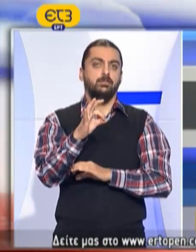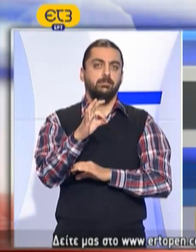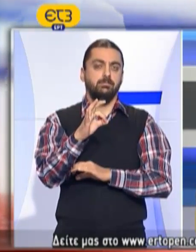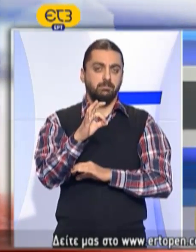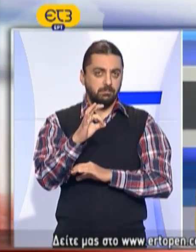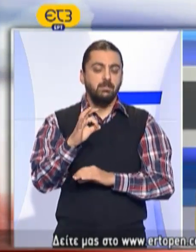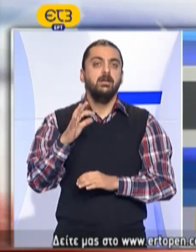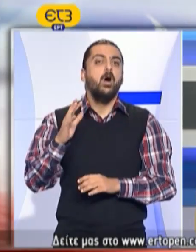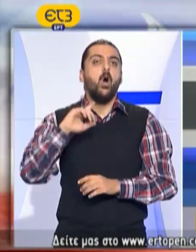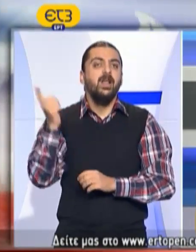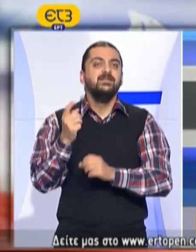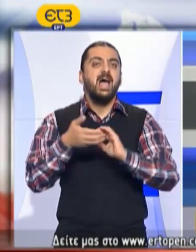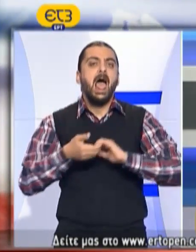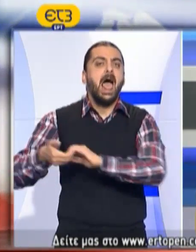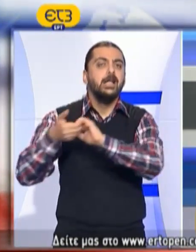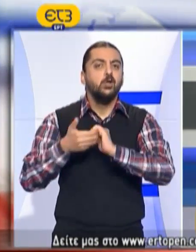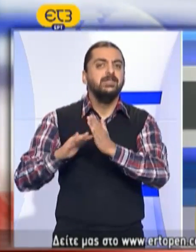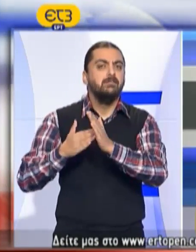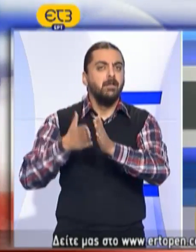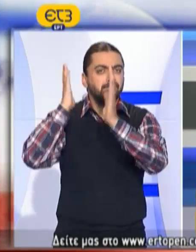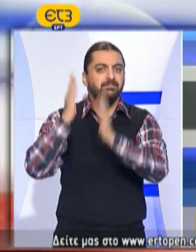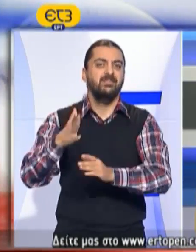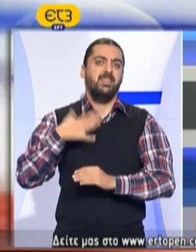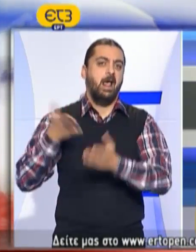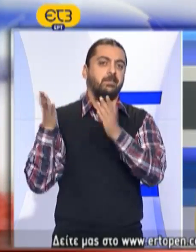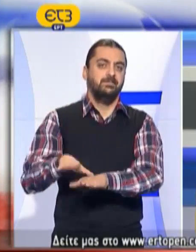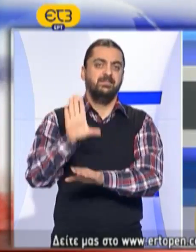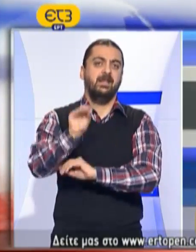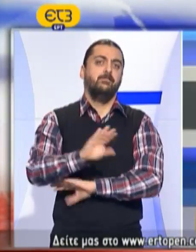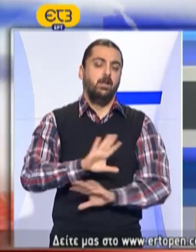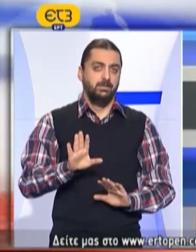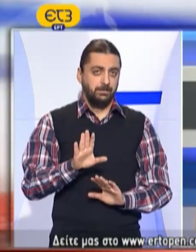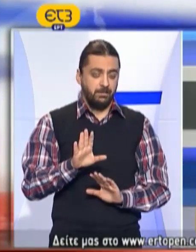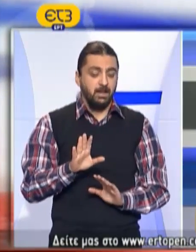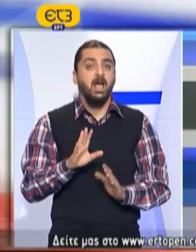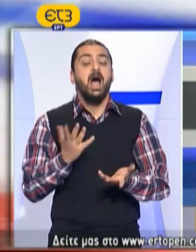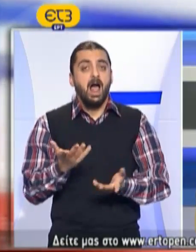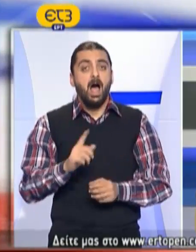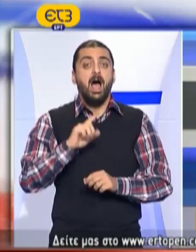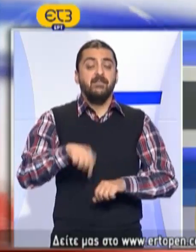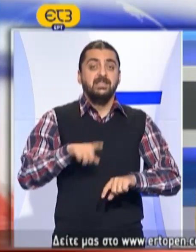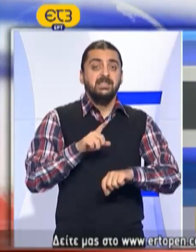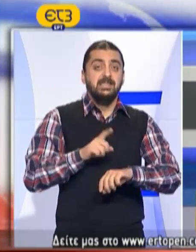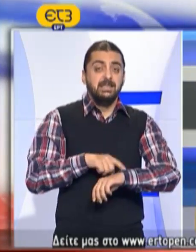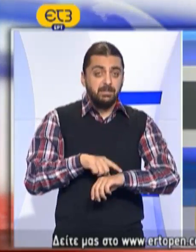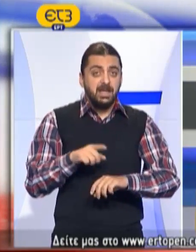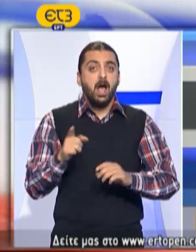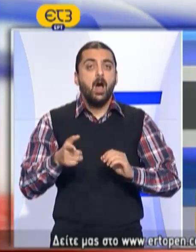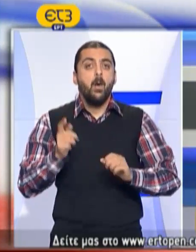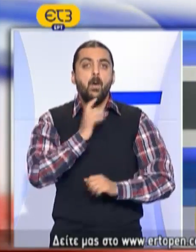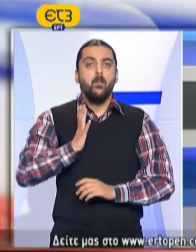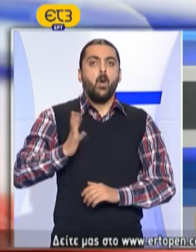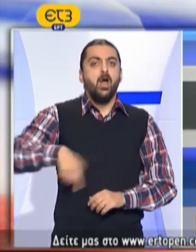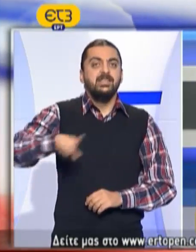το συνδικαλιστικό κίνημα στη χώρα μας, σε μια περίοδο βεβαίως που η οργάνωση των πολιτών έχει ιδιαίτερα μεγάλη